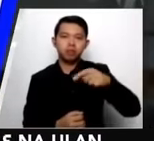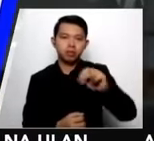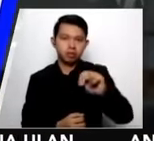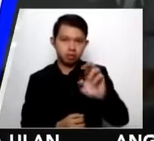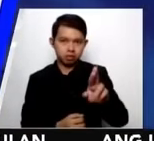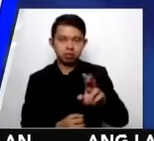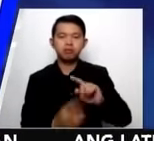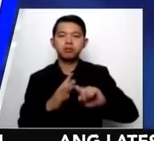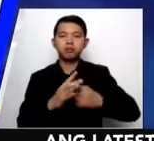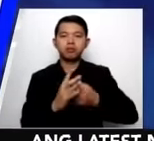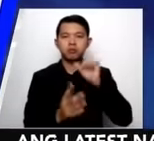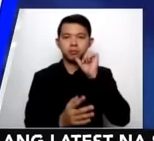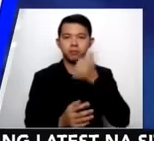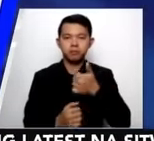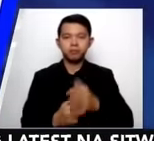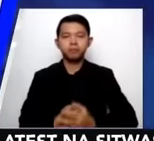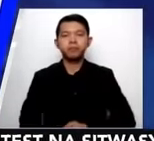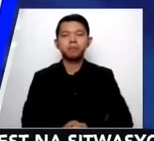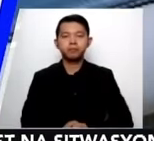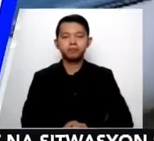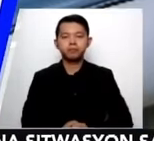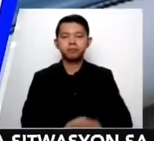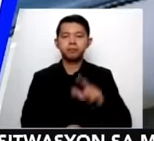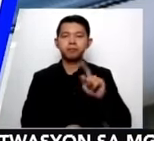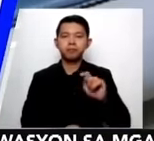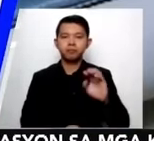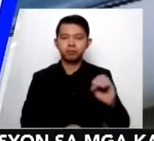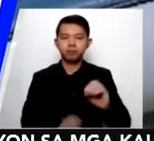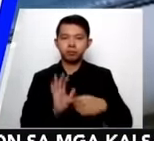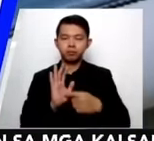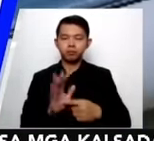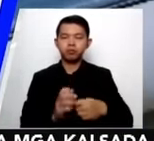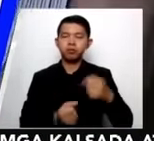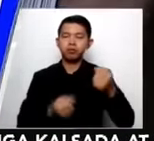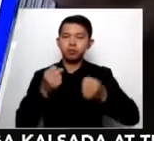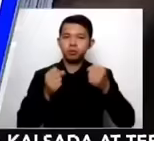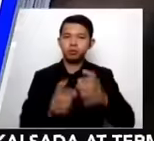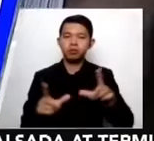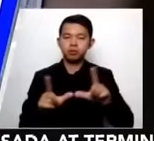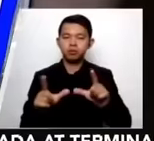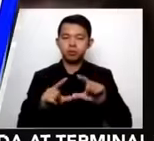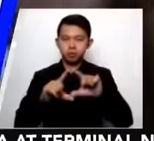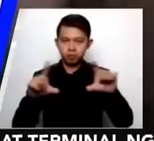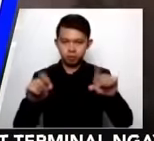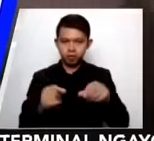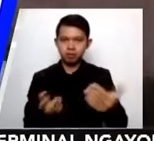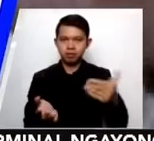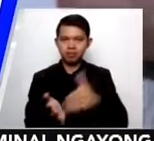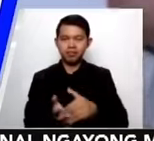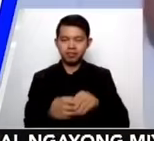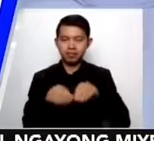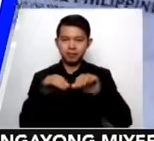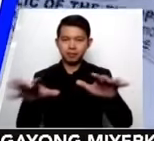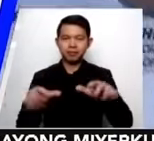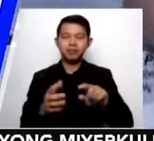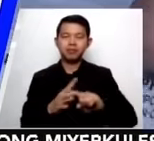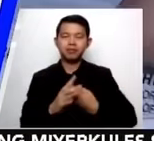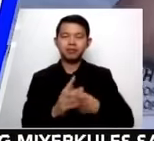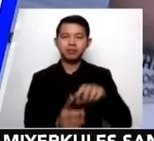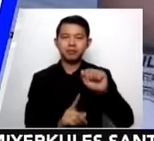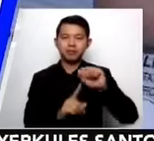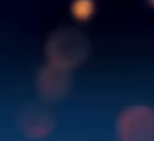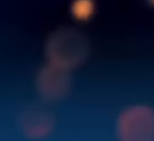LTO maglalabas na ulit ng plastic driver's license card simula April 15. Mariz Umali nagbabalita para sa GMA Integrated